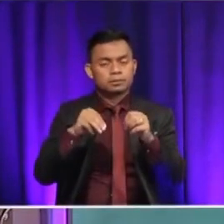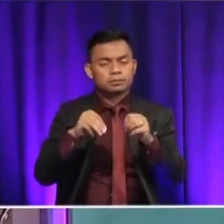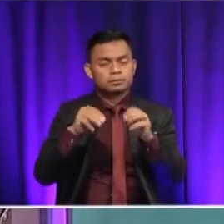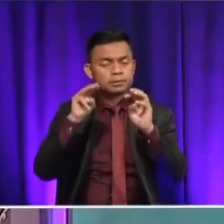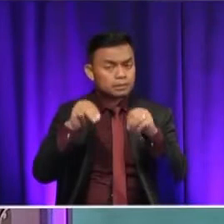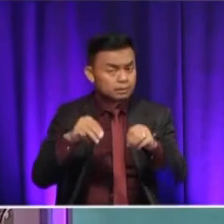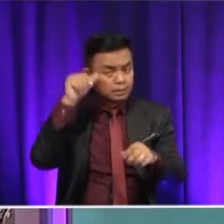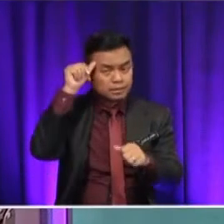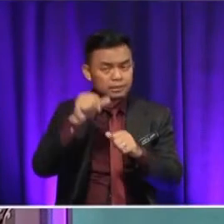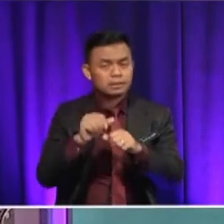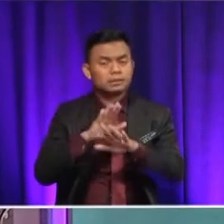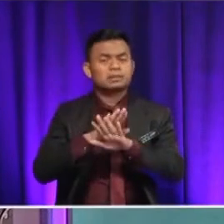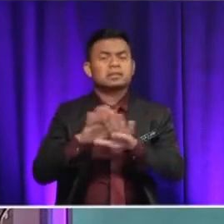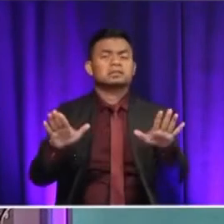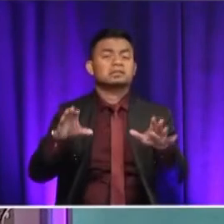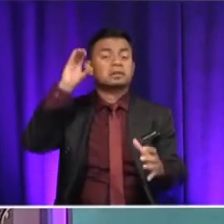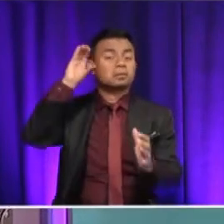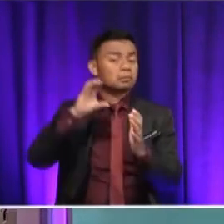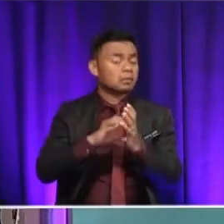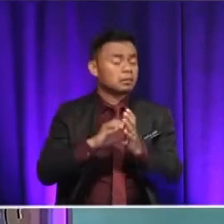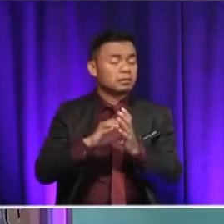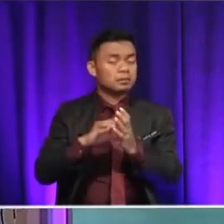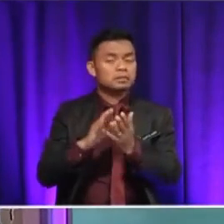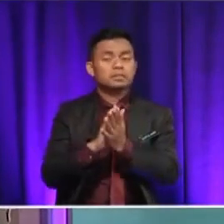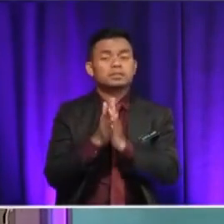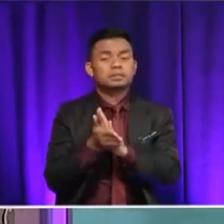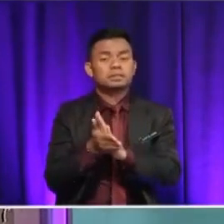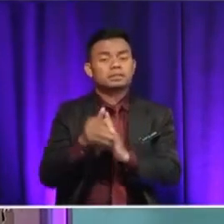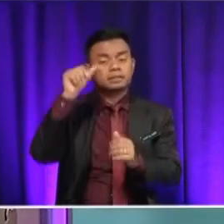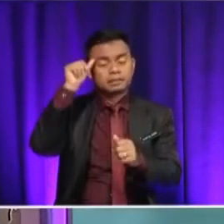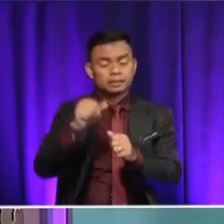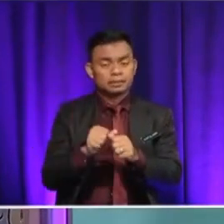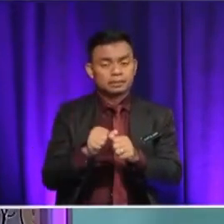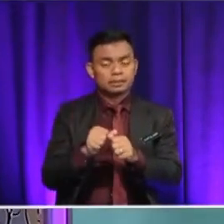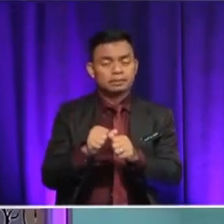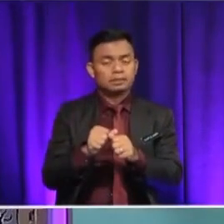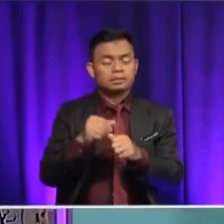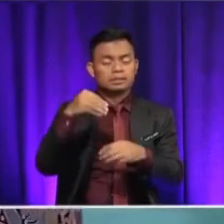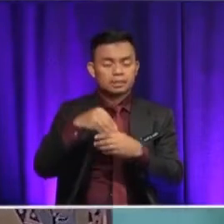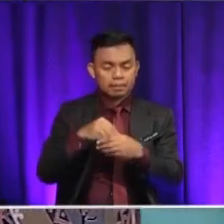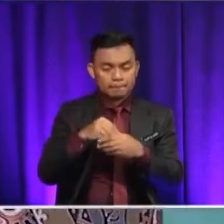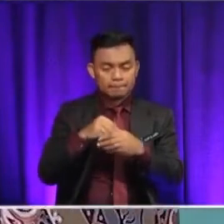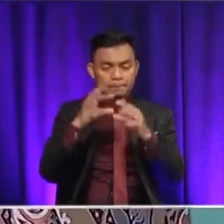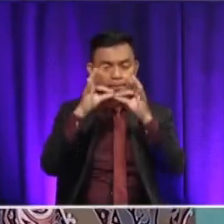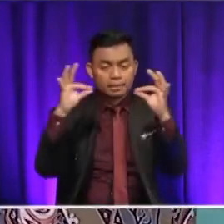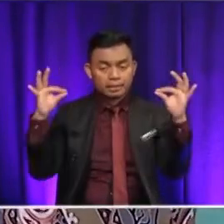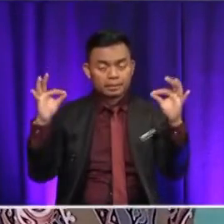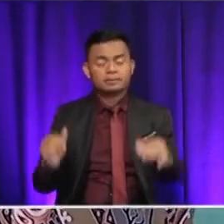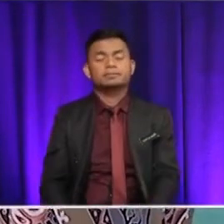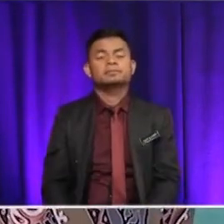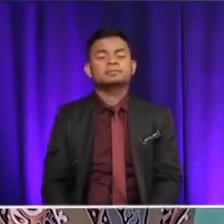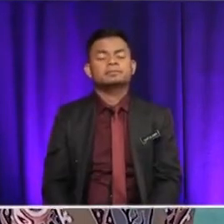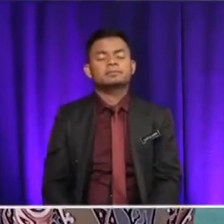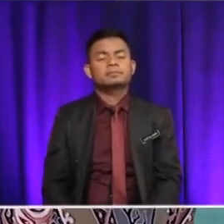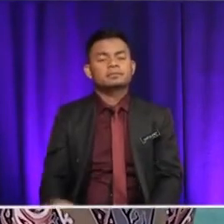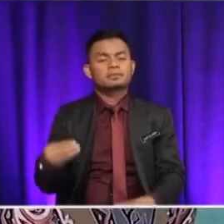lukisan kat situ. Jadi dia kena ingat. Terjemahkan dalam bentuk perkataan. Okey, paip perhubungan.